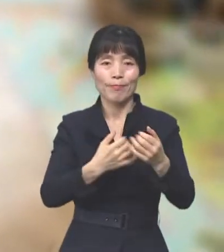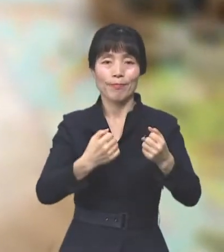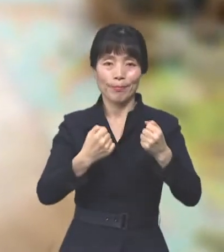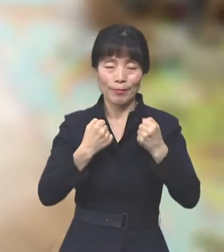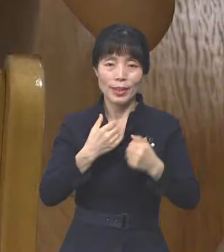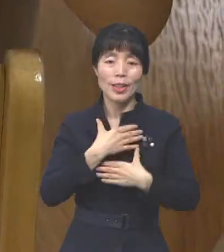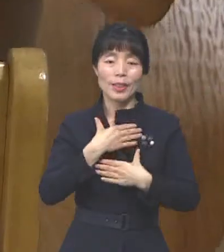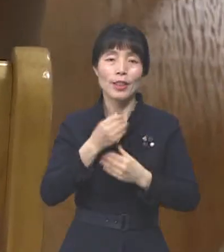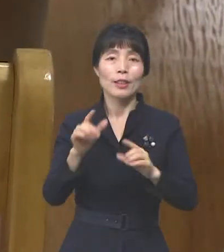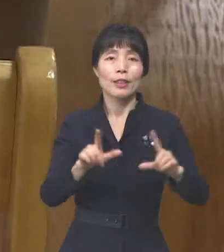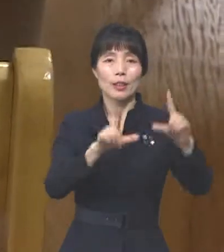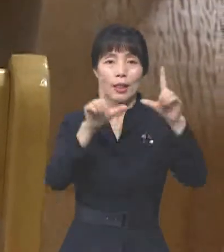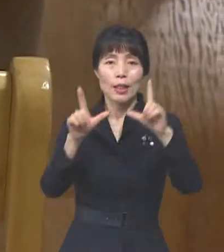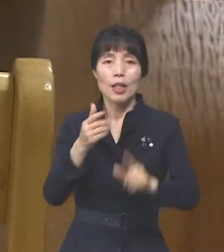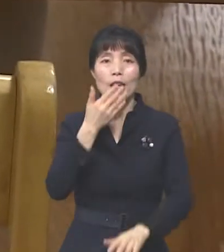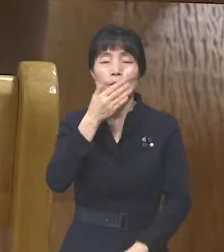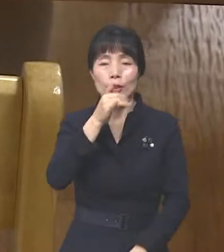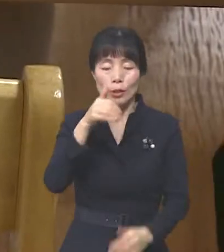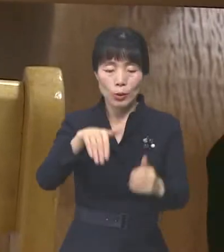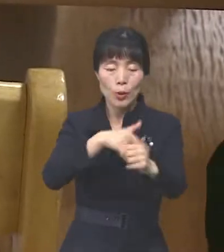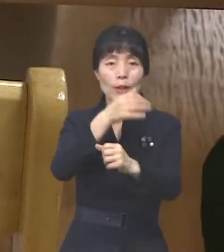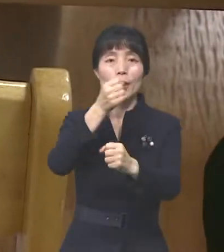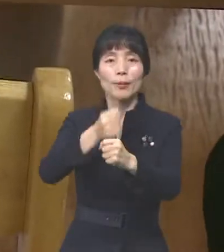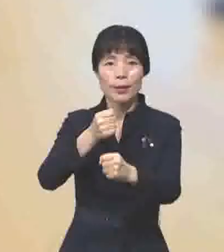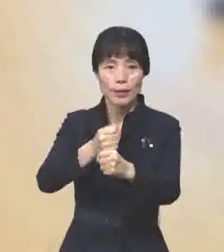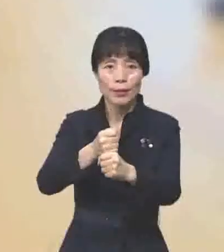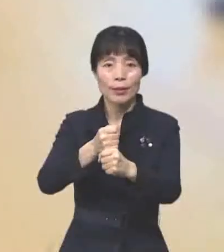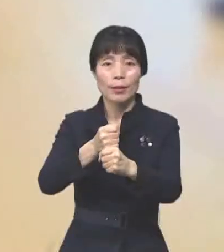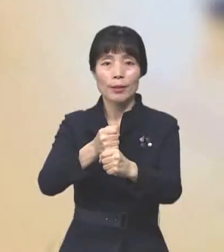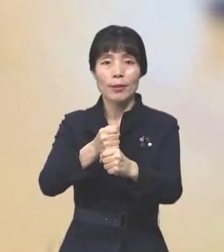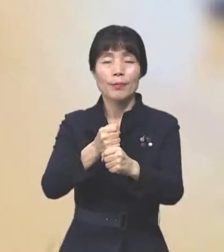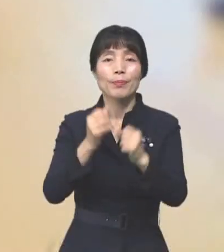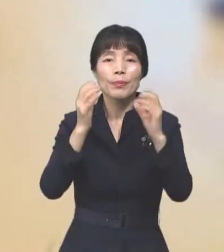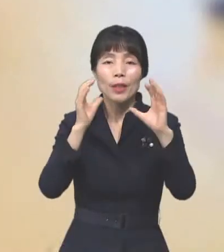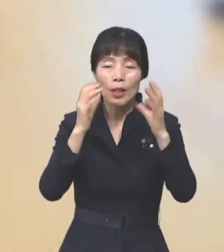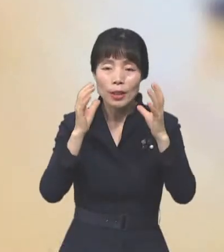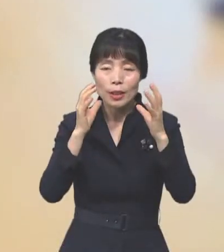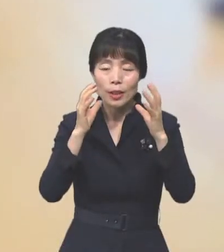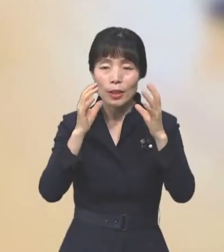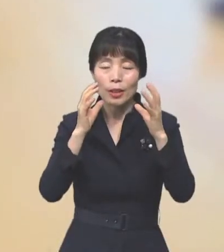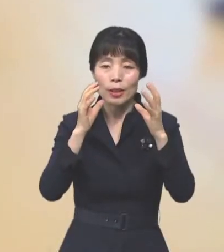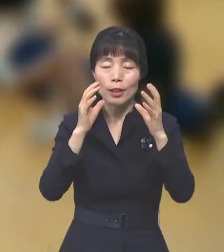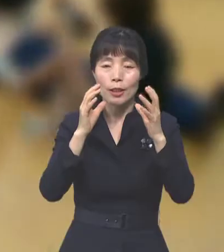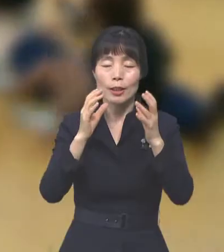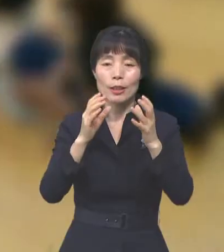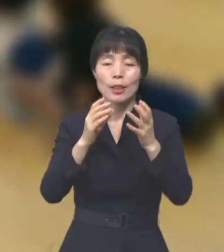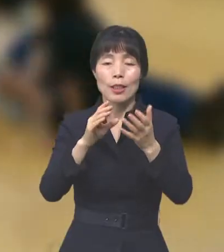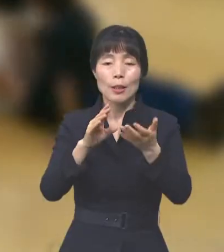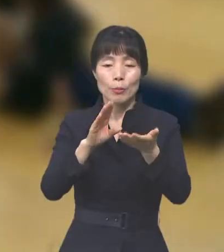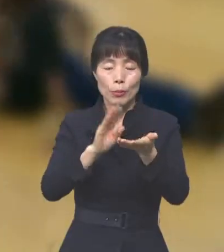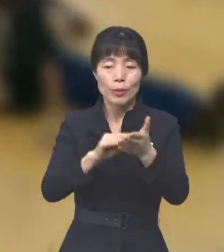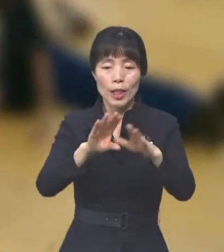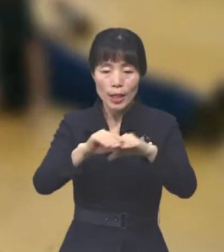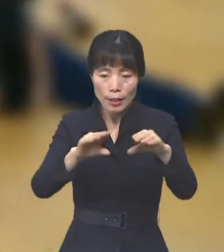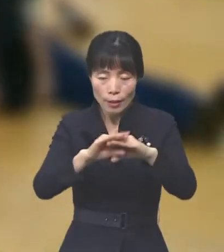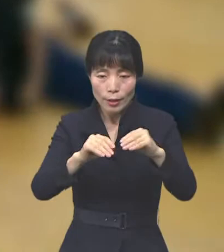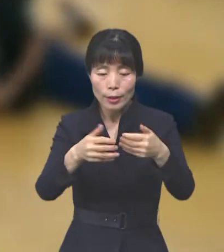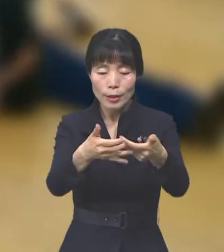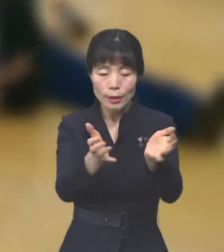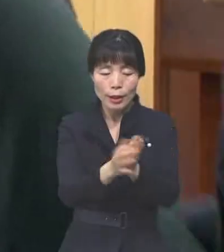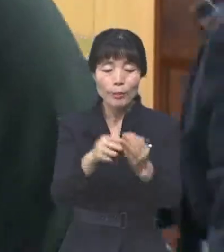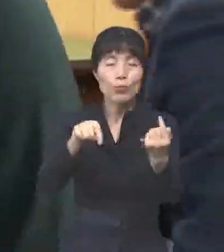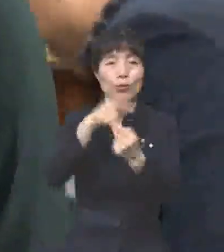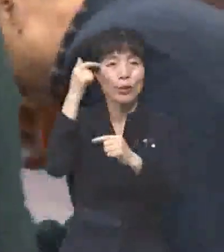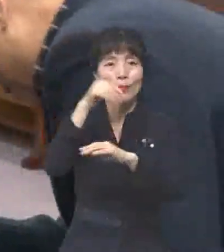건강하고 안전하게 생활할 수 있는 환경을 조성하기 위해 어린이 종합대책 수립 추진 TF팀을 운영할